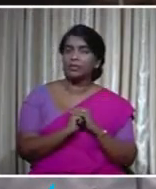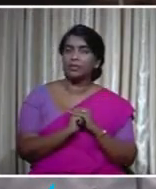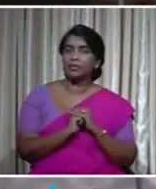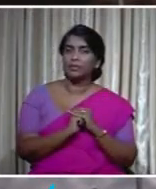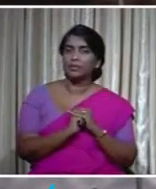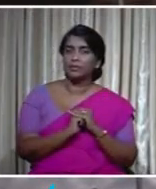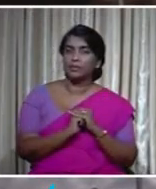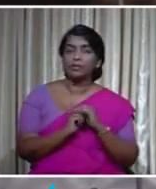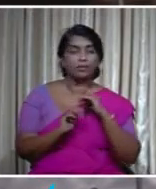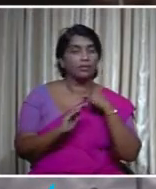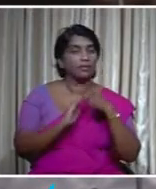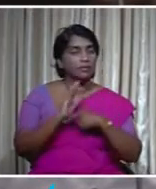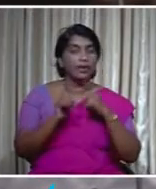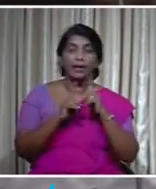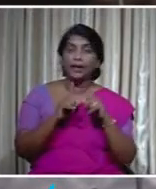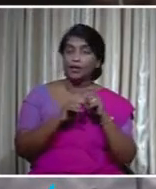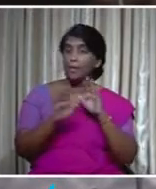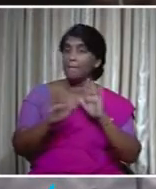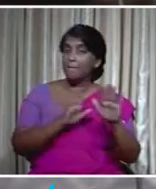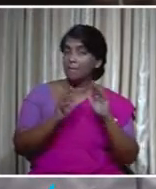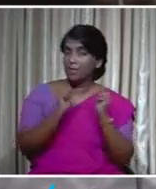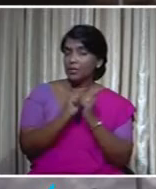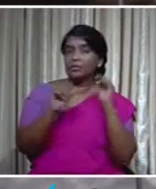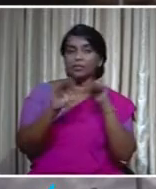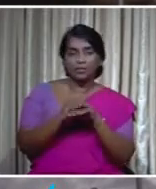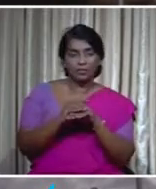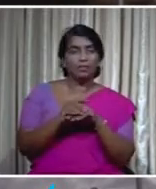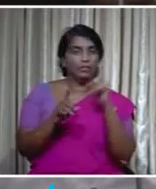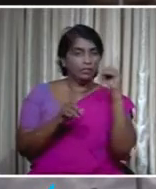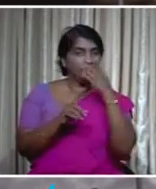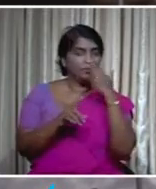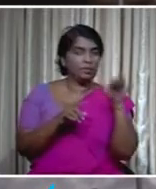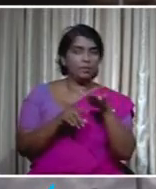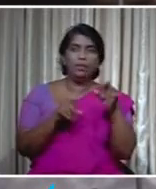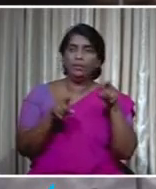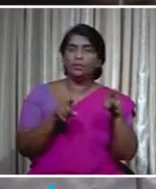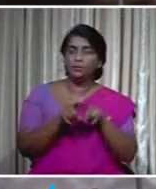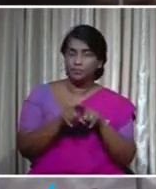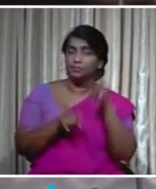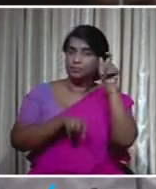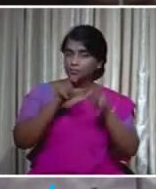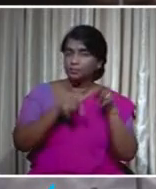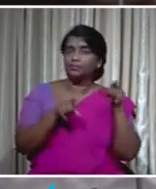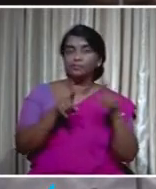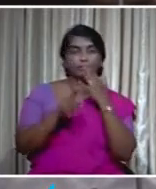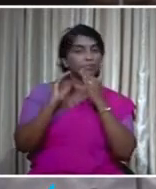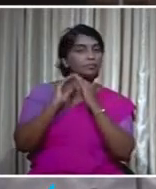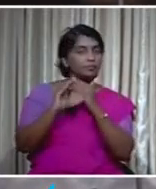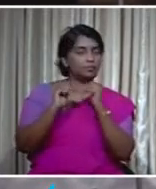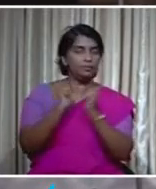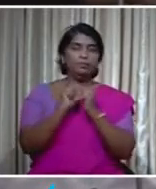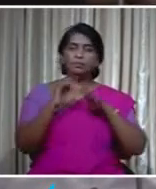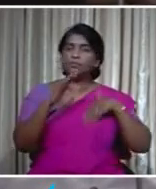கல்வி நிர்வாக சேவையைச் சேர்ந்த முதலாவது தரத்தைச் சேர்ந்தவர்கள், கிளாஸ் ஒன்னைச் சேர்ந்தவர்கள் நியமித்து அவர்கள் அதிகாரம்